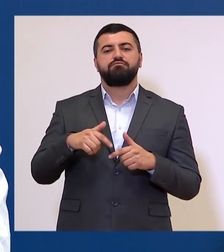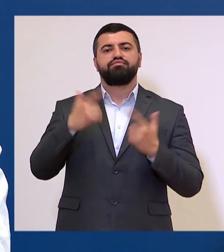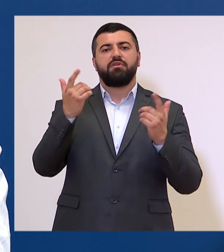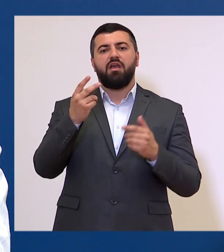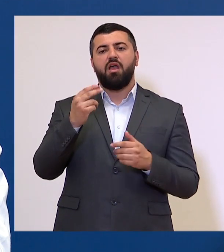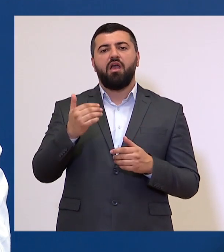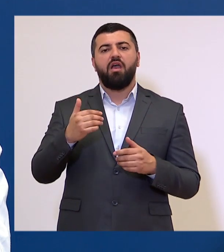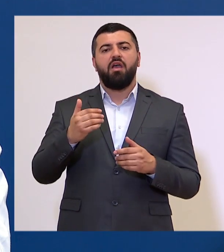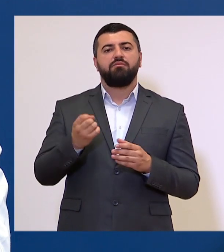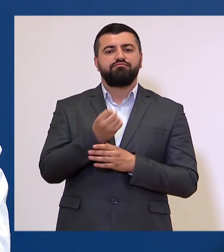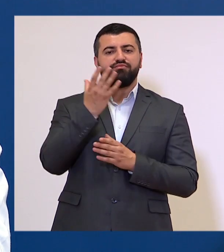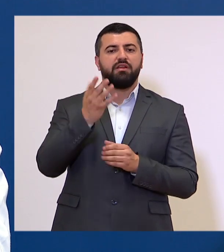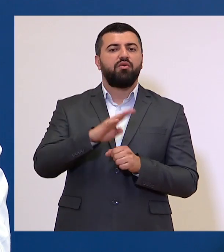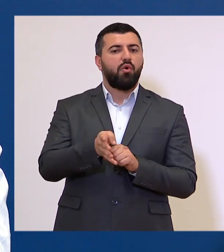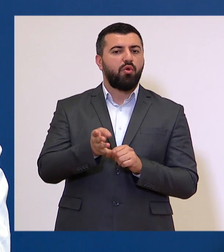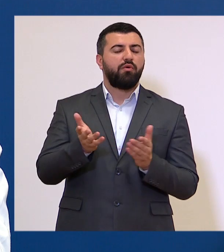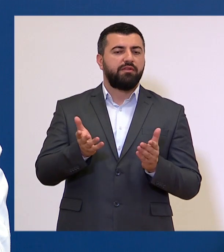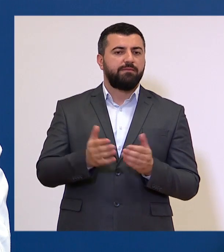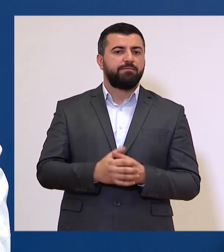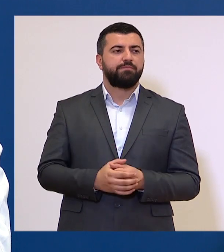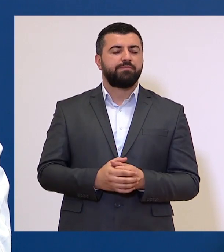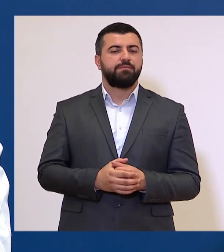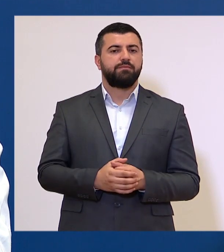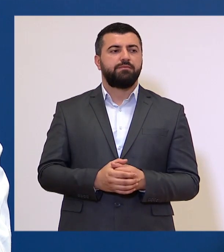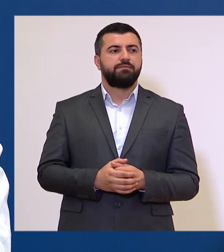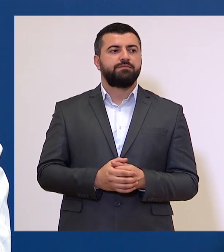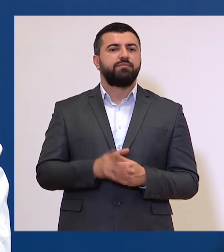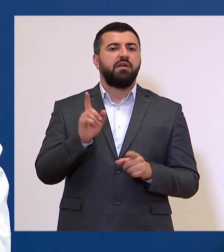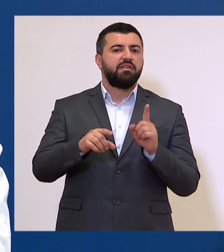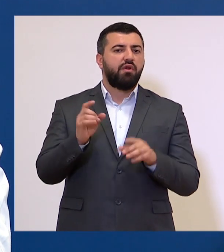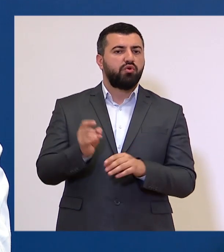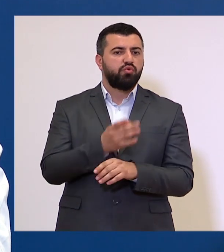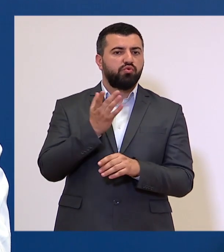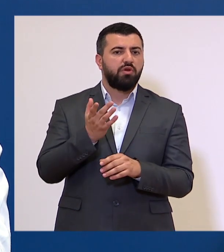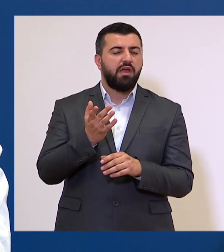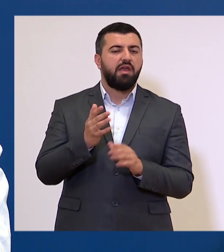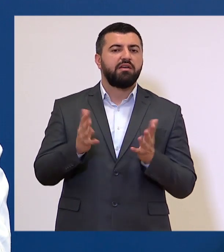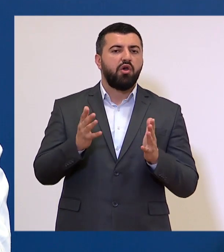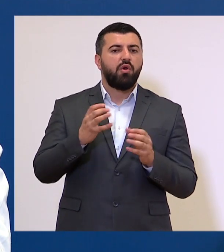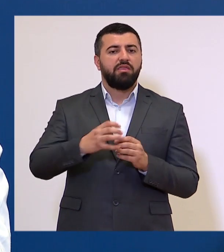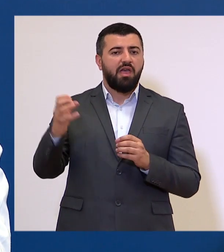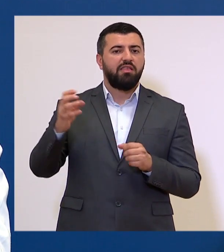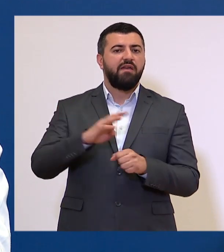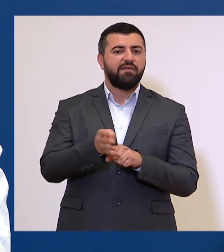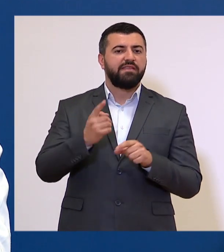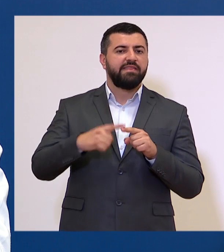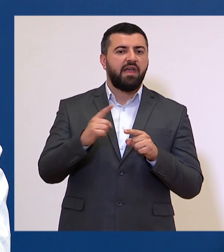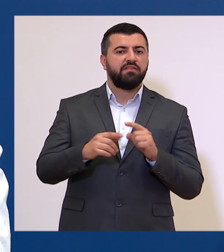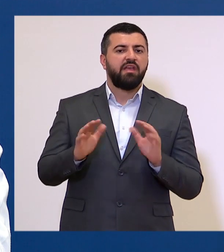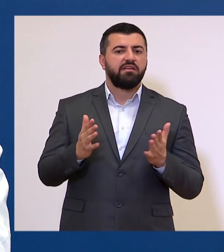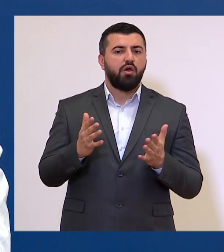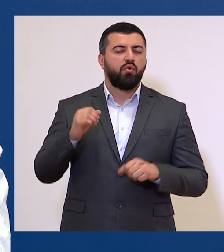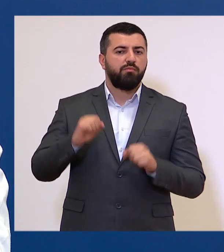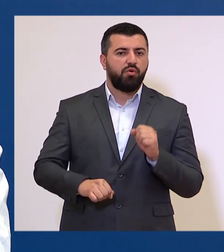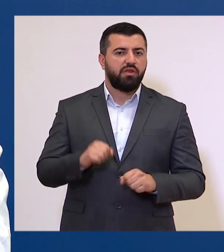možemo očekivati novi pik u tom nekom vremenu. U svakom slučaju, kako će se kretati infekcija zavisi od toga kako ćemo